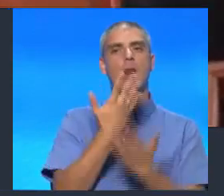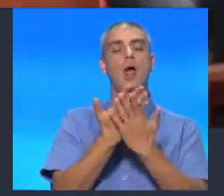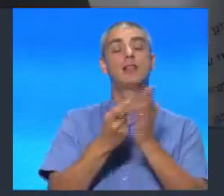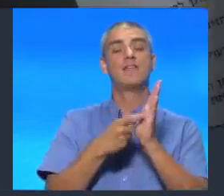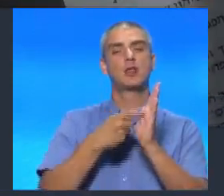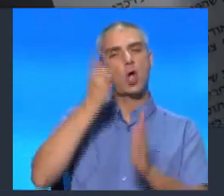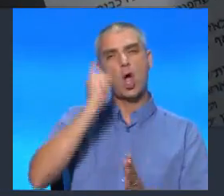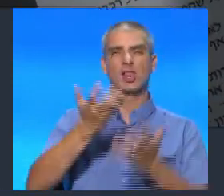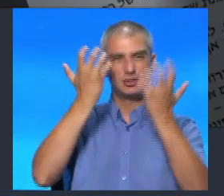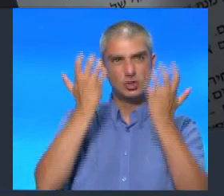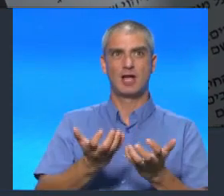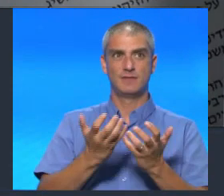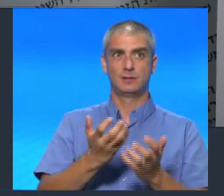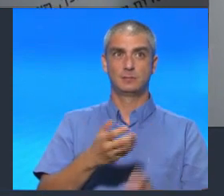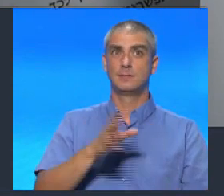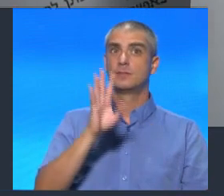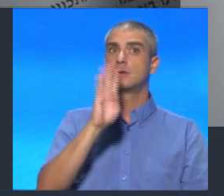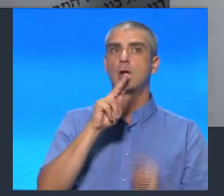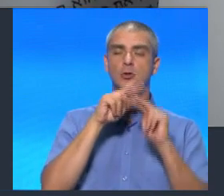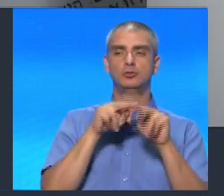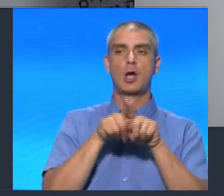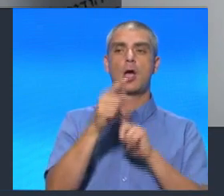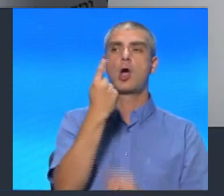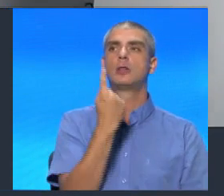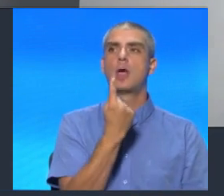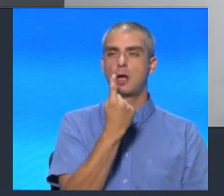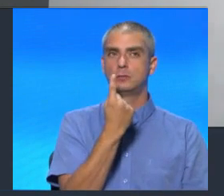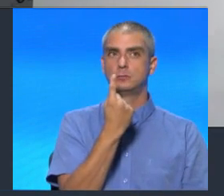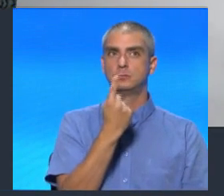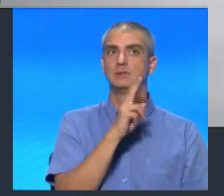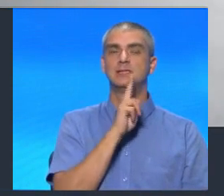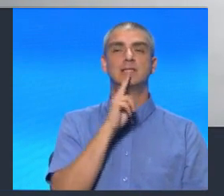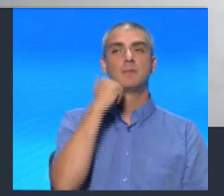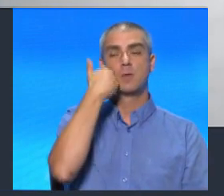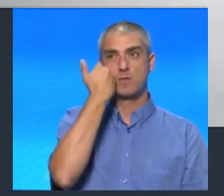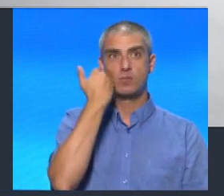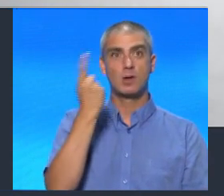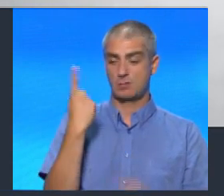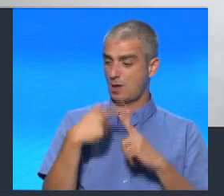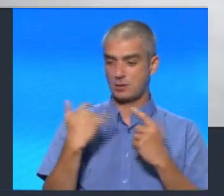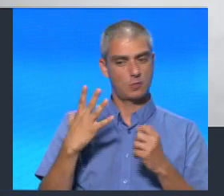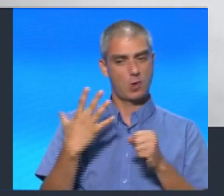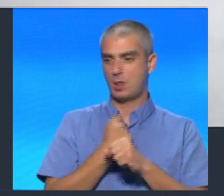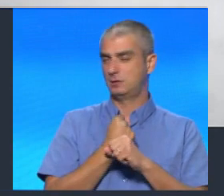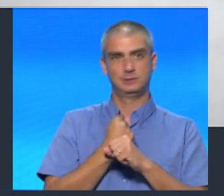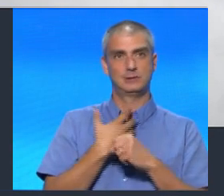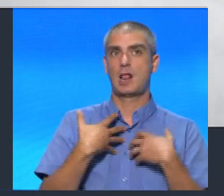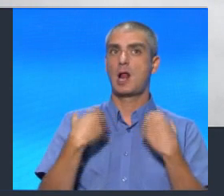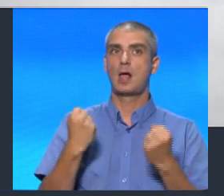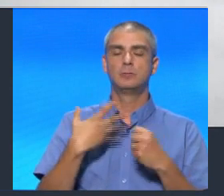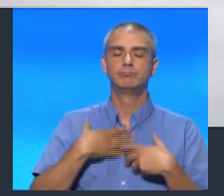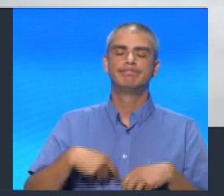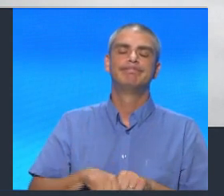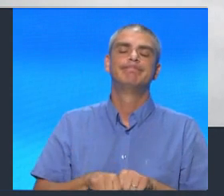חמור למחבל. לברוך נשארה אחות אחת, השאיר אמא מבוגרת אשר עד היום לא הצליחה להחלים, שבורה